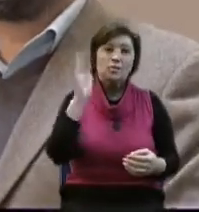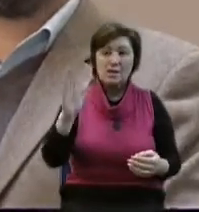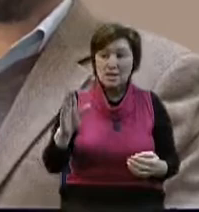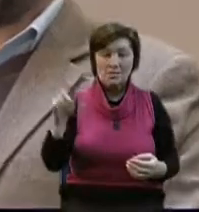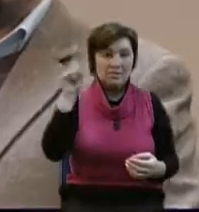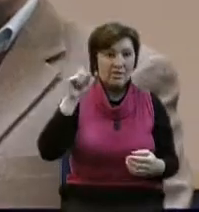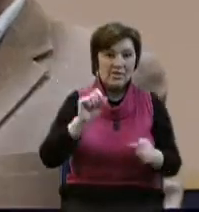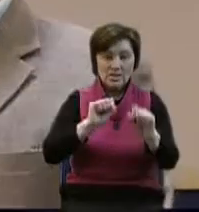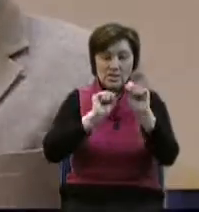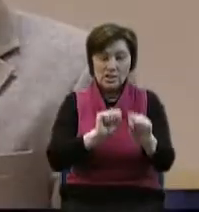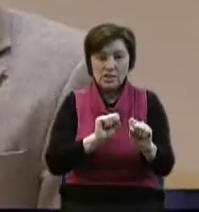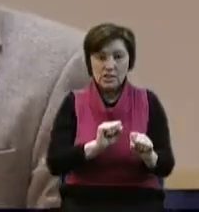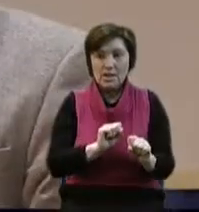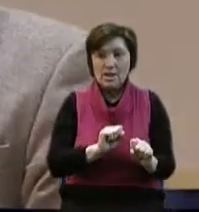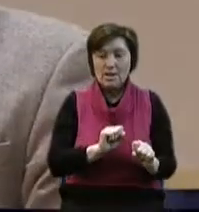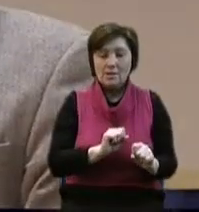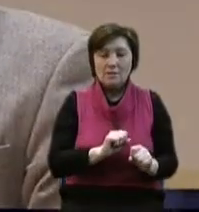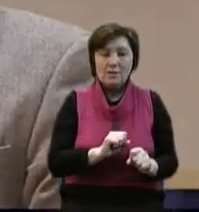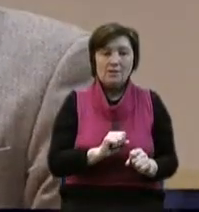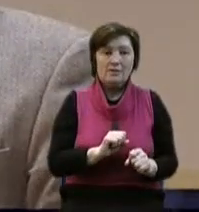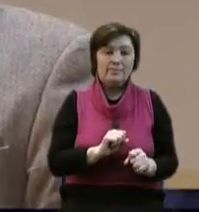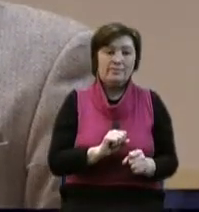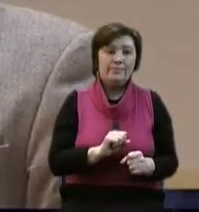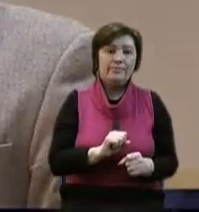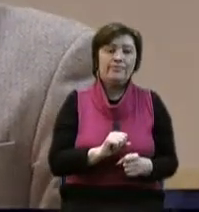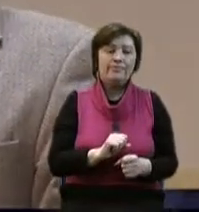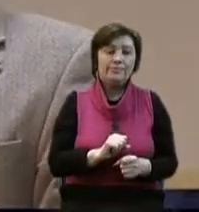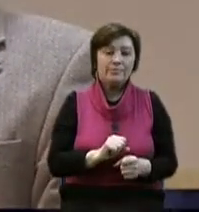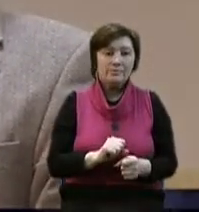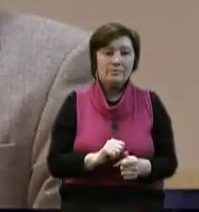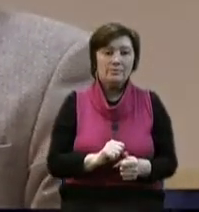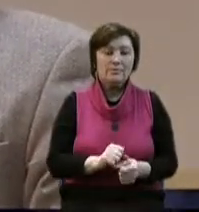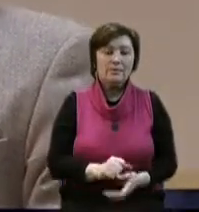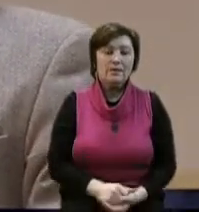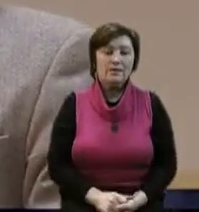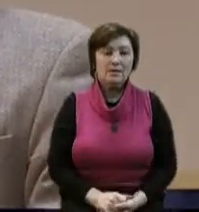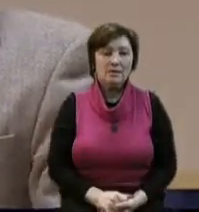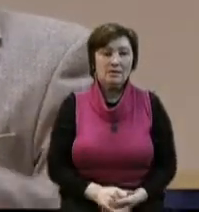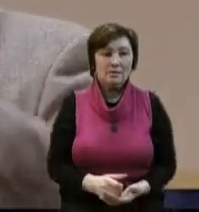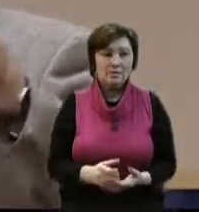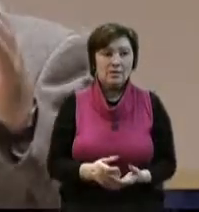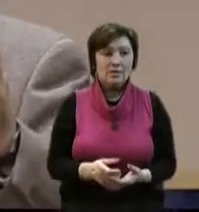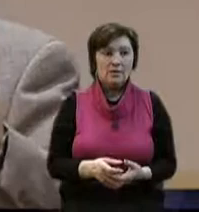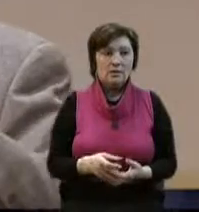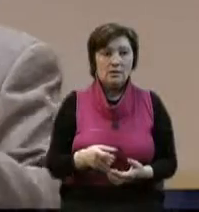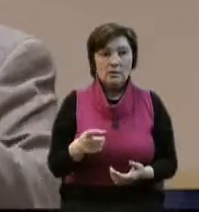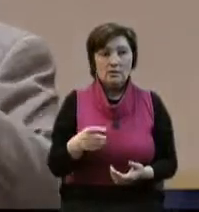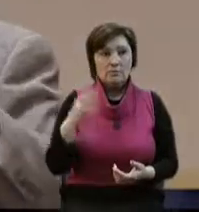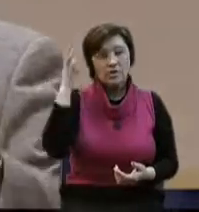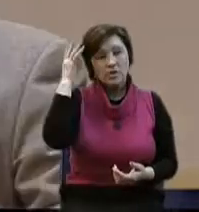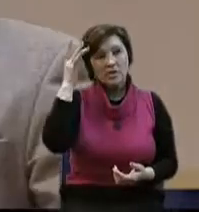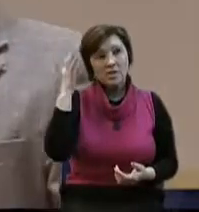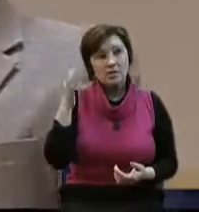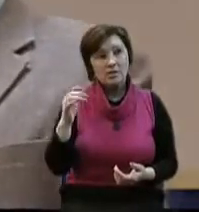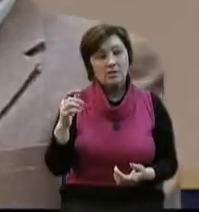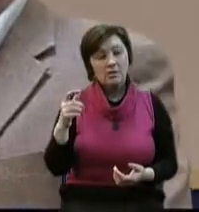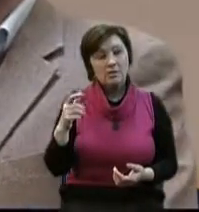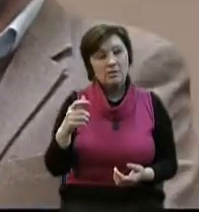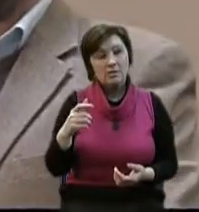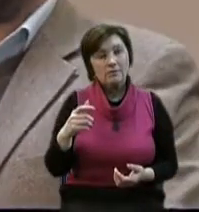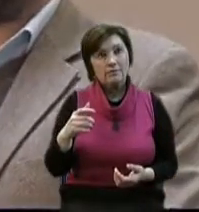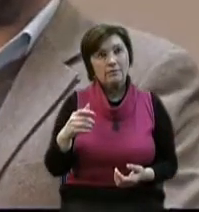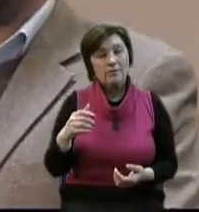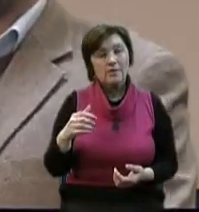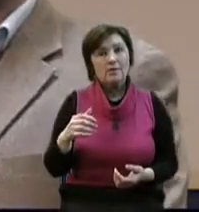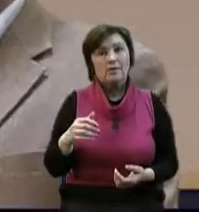оборонялись. Об этом пишет историк Иосиф Флавий, который жил в 1 веке. И вот их мышление и понимание субботы, по крайней